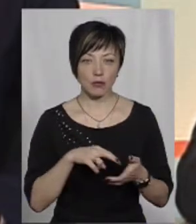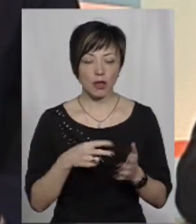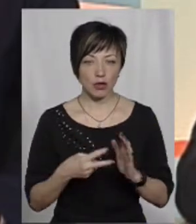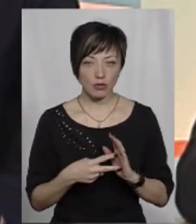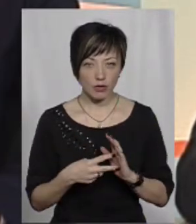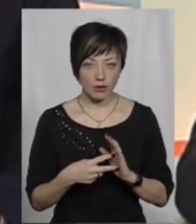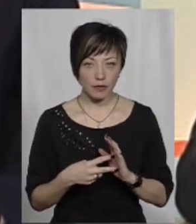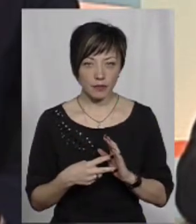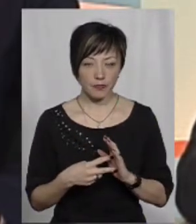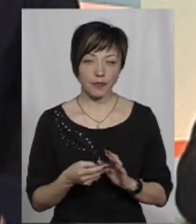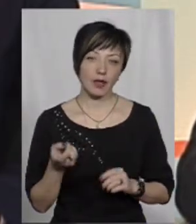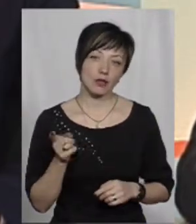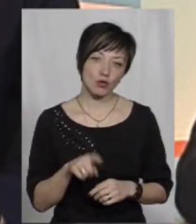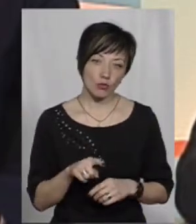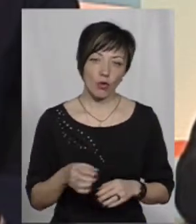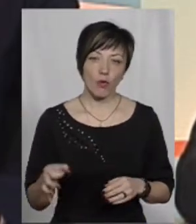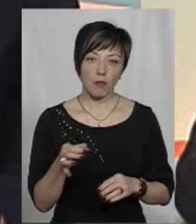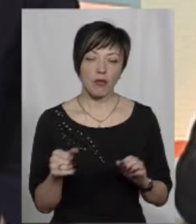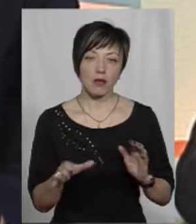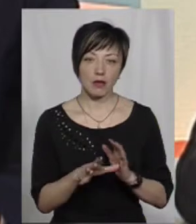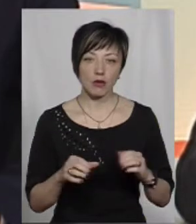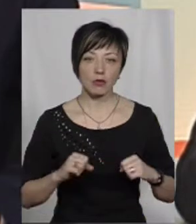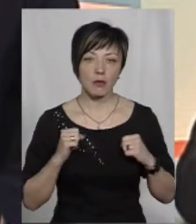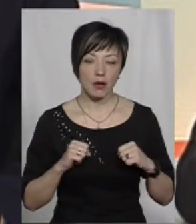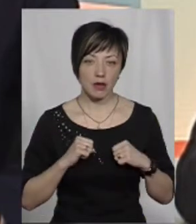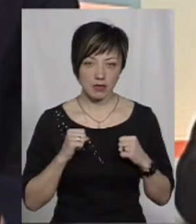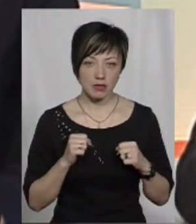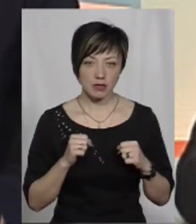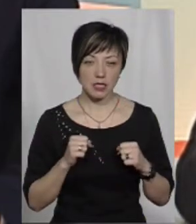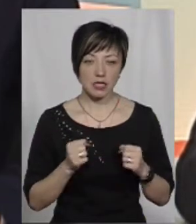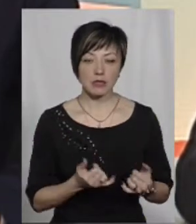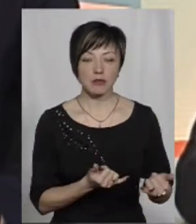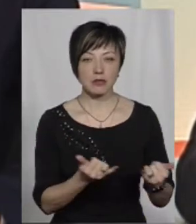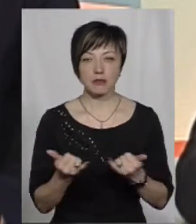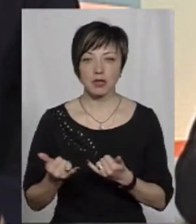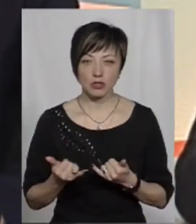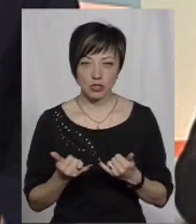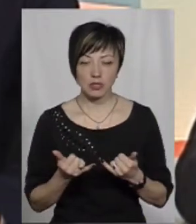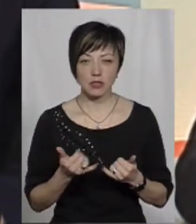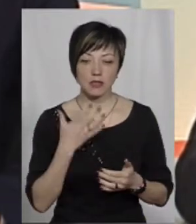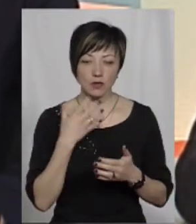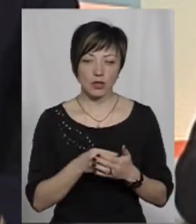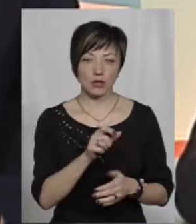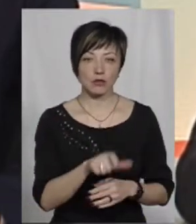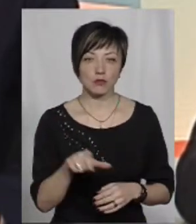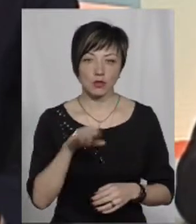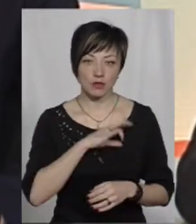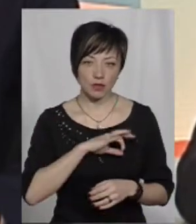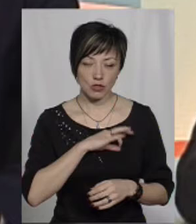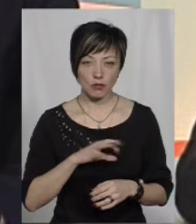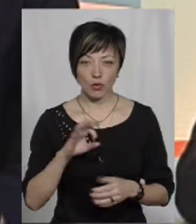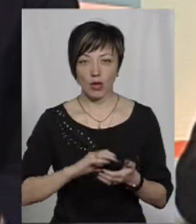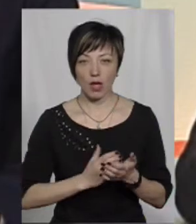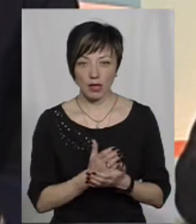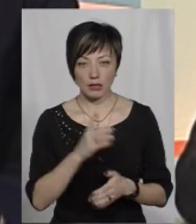планових. Тому Обленерго намагається забезпечити та задовольнити своїх споживачів